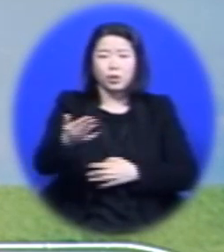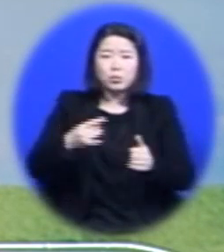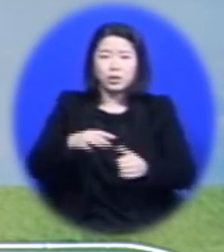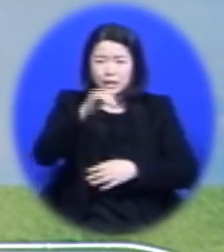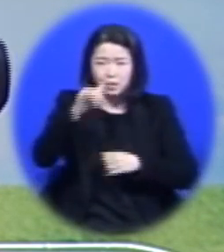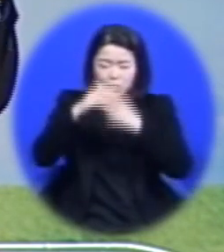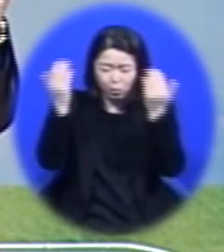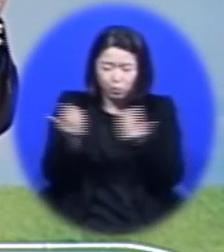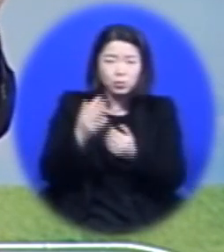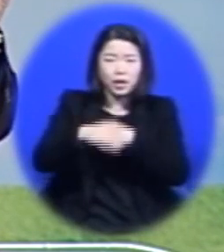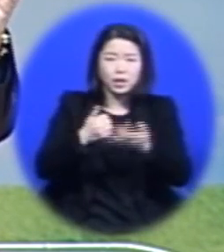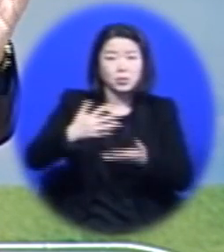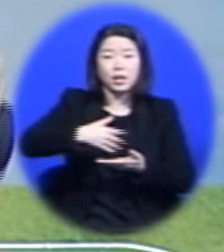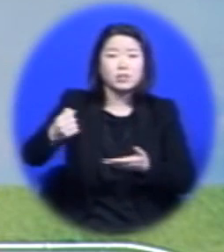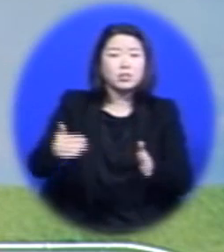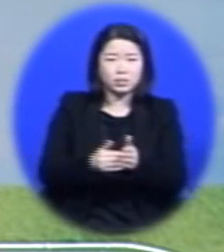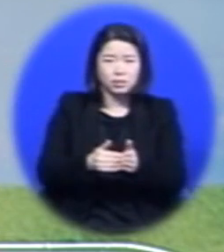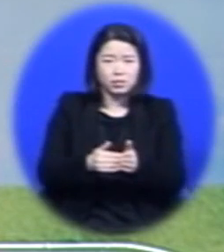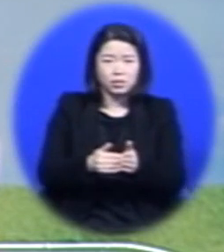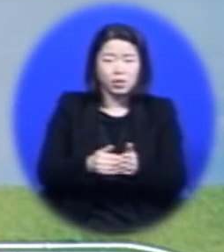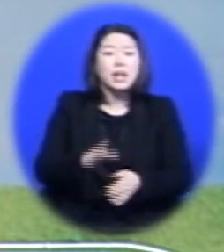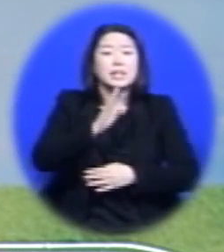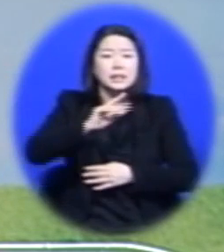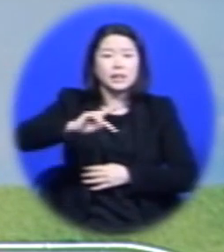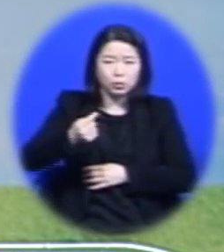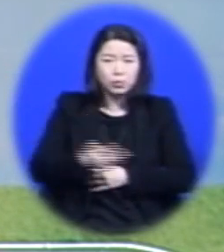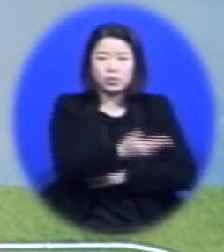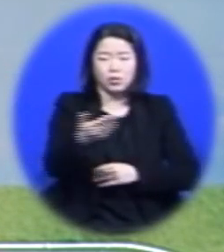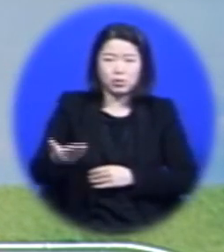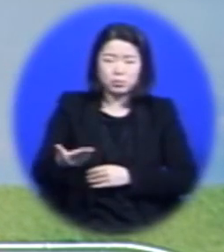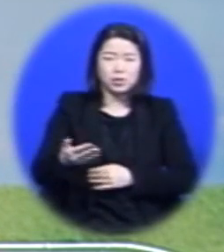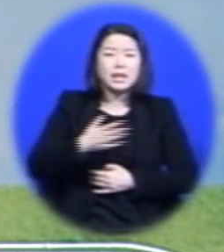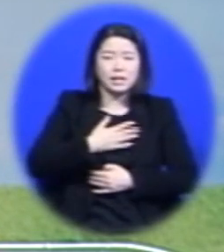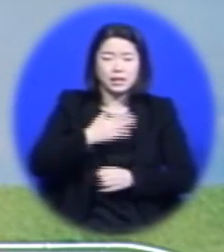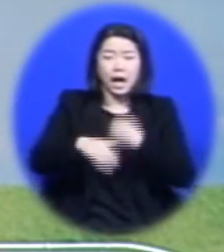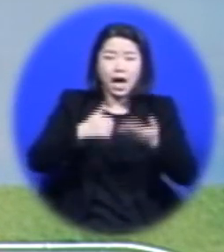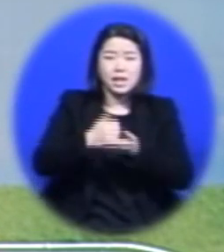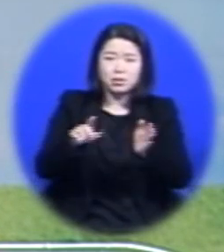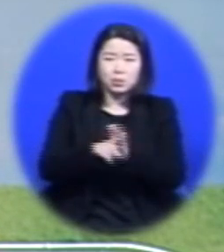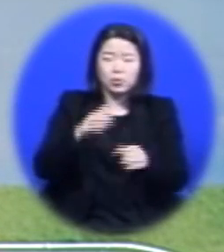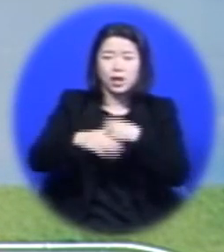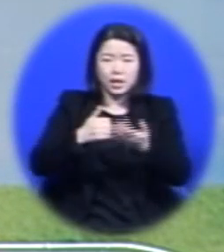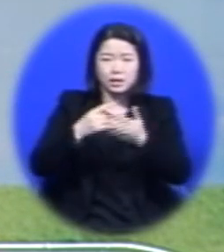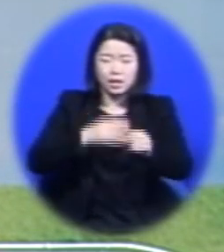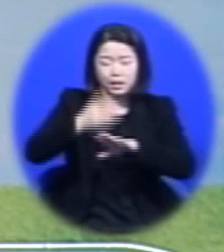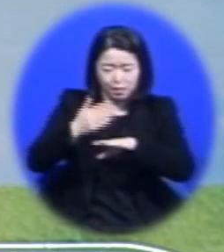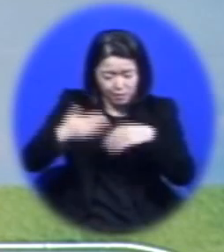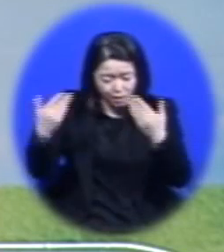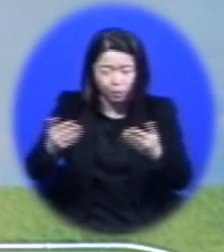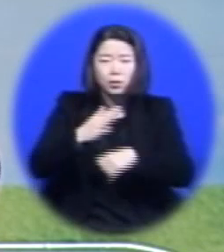있는 거다 하나님이 걷어 가셨어요 그래도 여러분은 나는 하나님을 믿고 하나님께 감사드리고